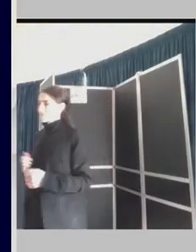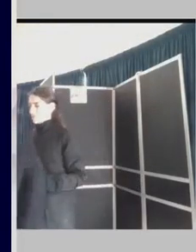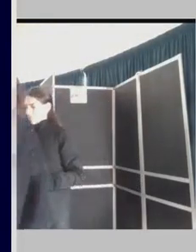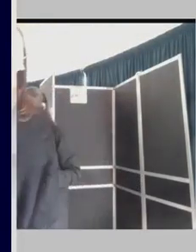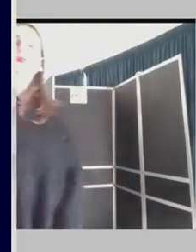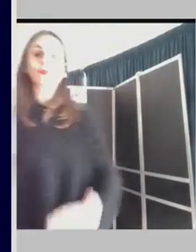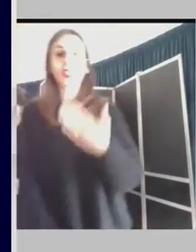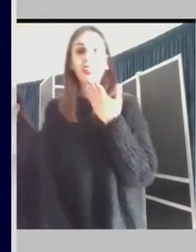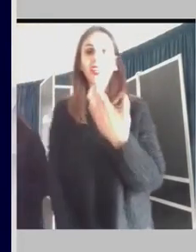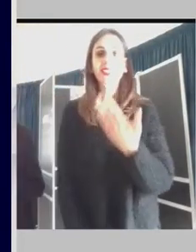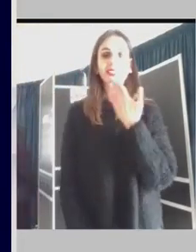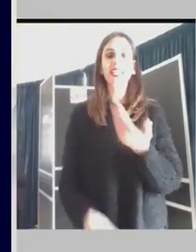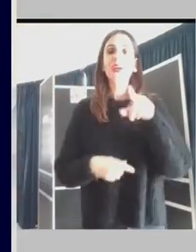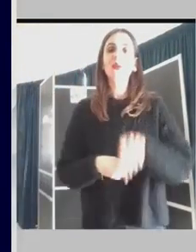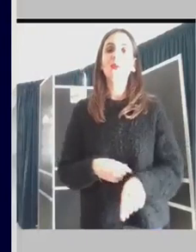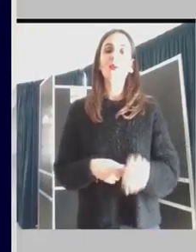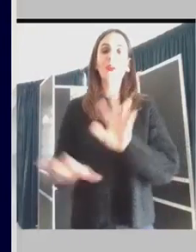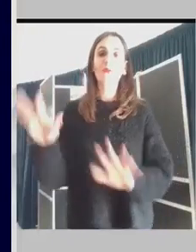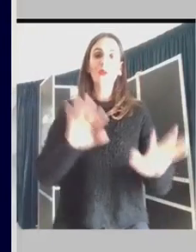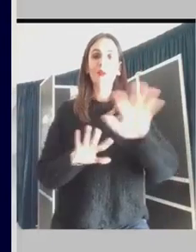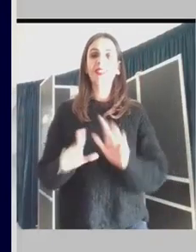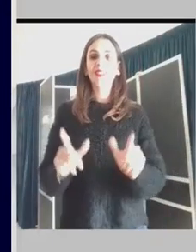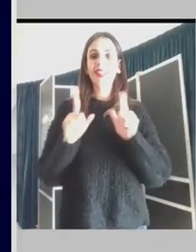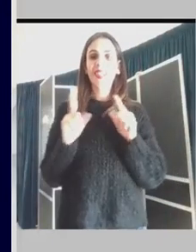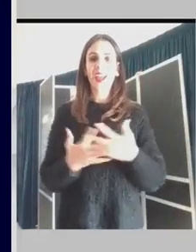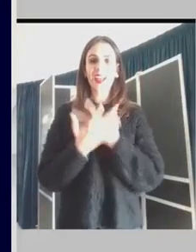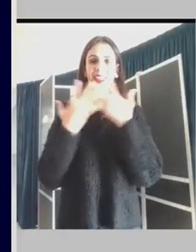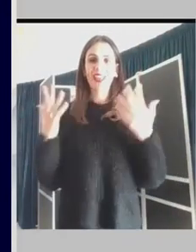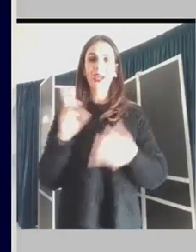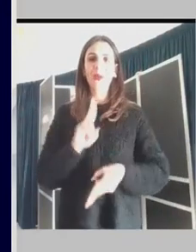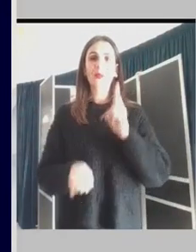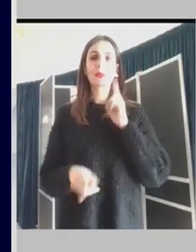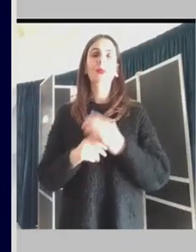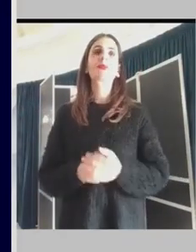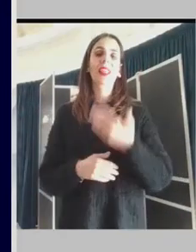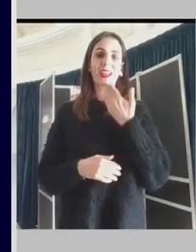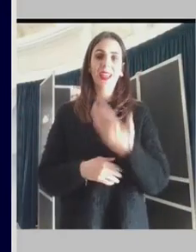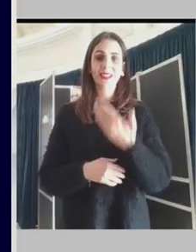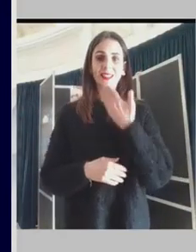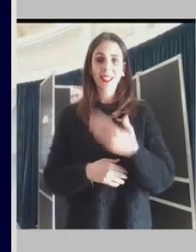grazie anche del chiarimento, consigliere Burgio, grazie mille,